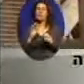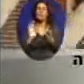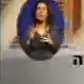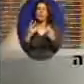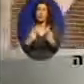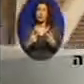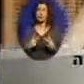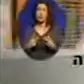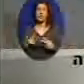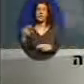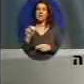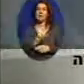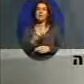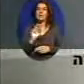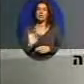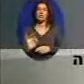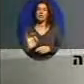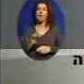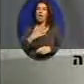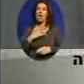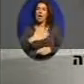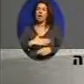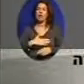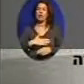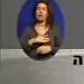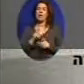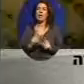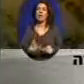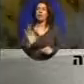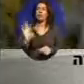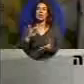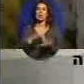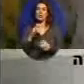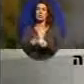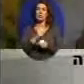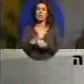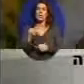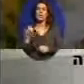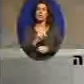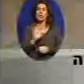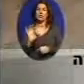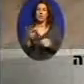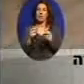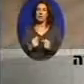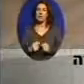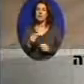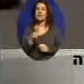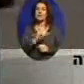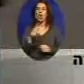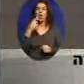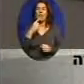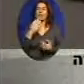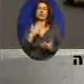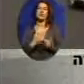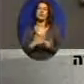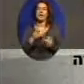משמעותי בנושא הנכונות, המחויבות של מקומות העבודה לנושא הבטיחות. זה לא אומר שהשלמנו כבר את הכל